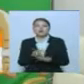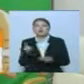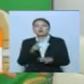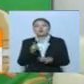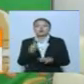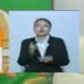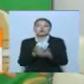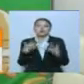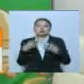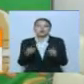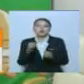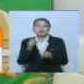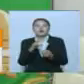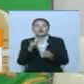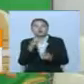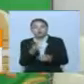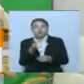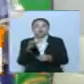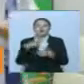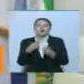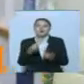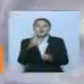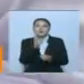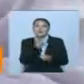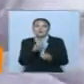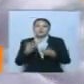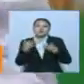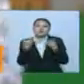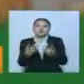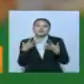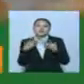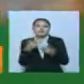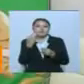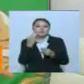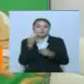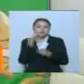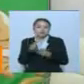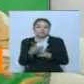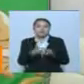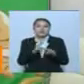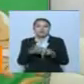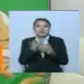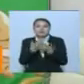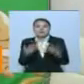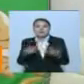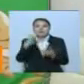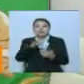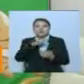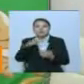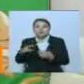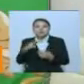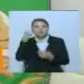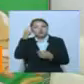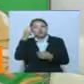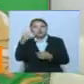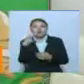Самое главное – это здоровье потомства, здоровье матери. Поэтому я желаю матерям быть здоровыми. Опираясь на статистику, мы ждали 20-миллионного ребенка